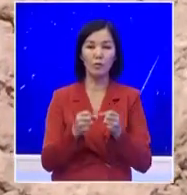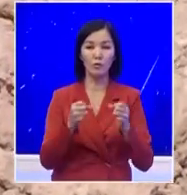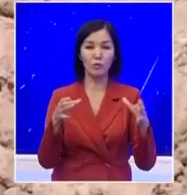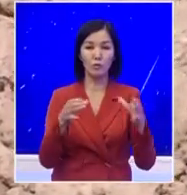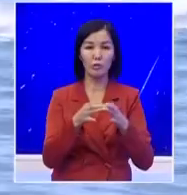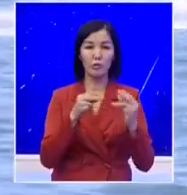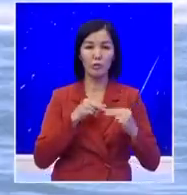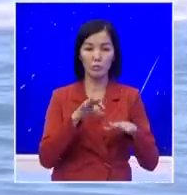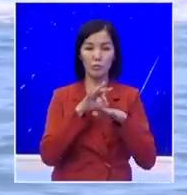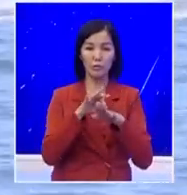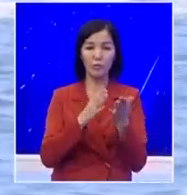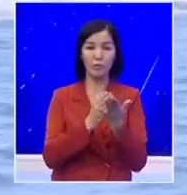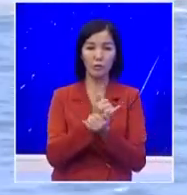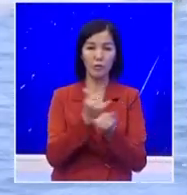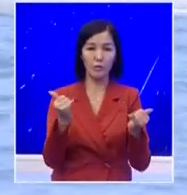жұмыс істеуде.